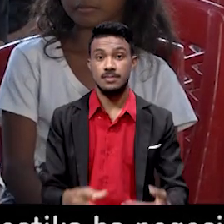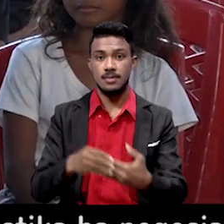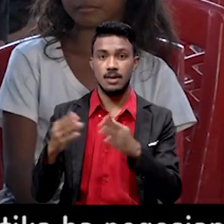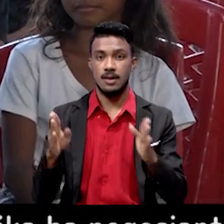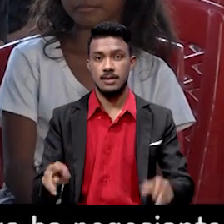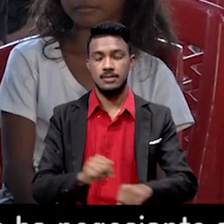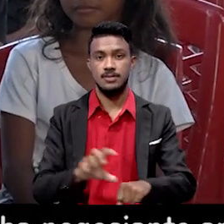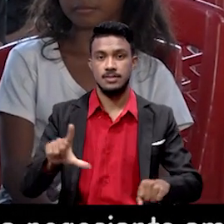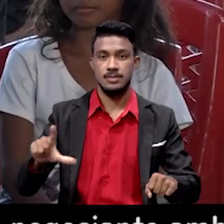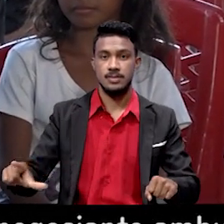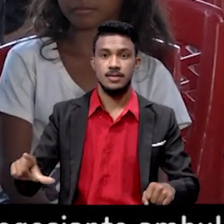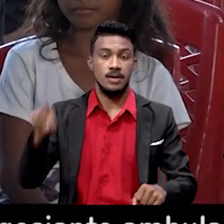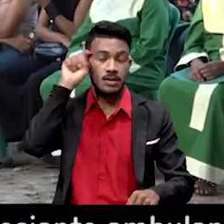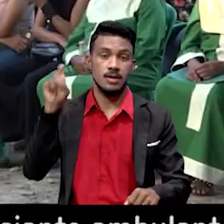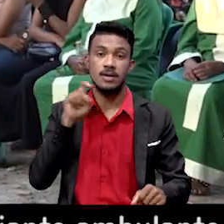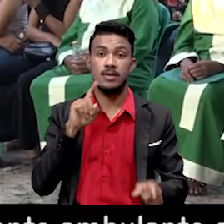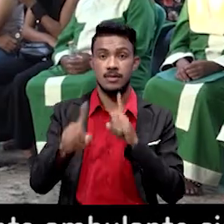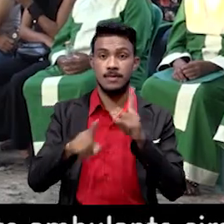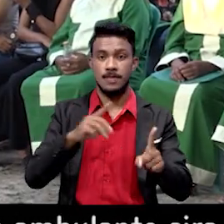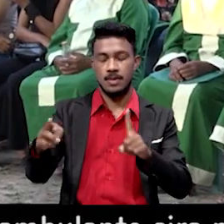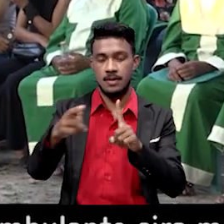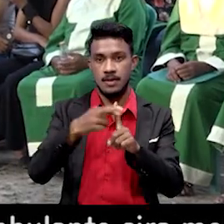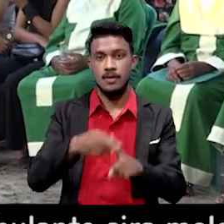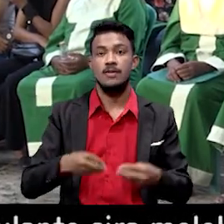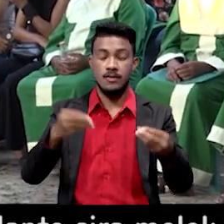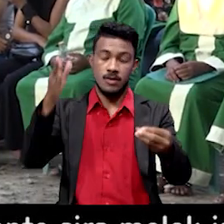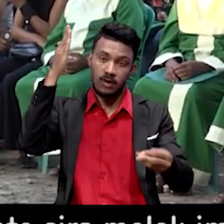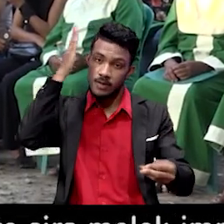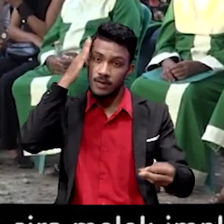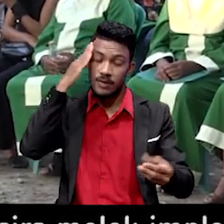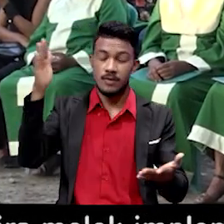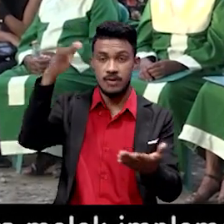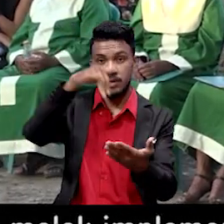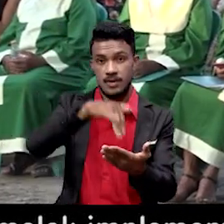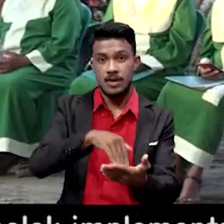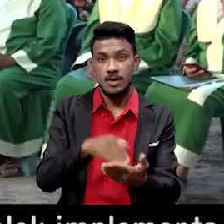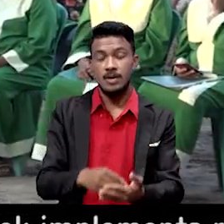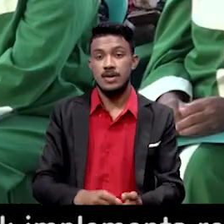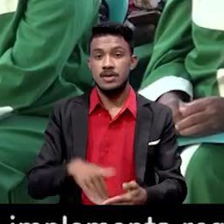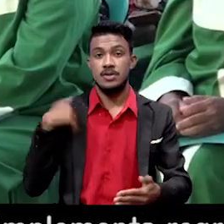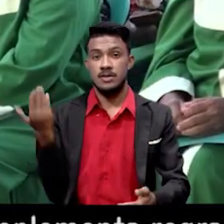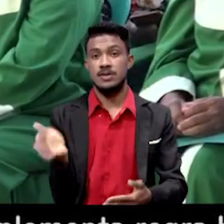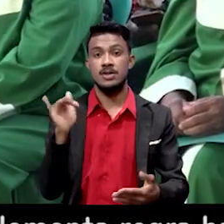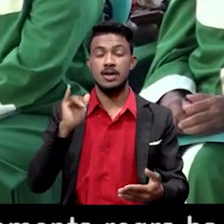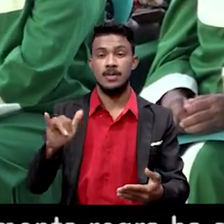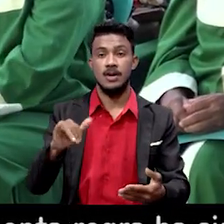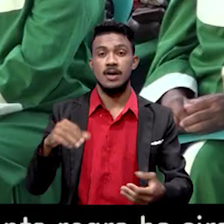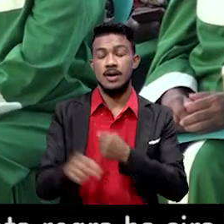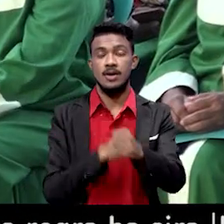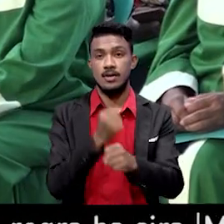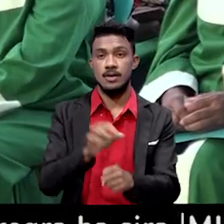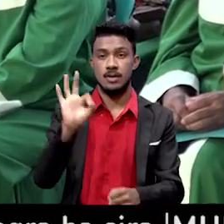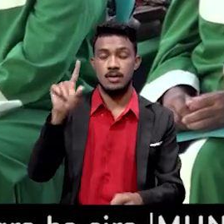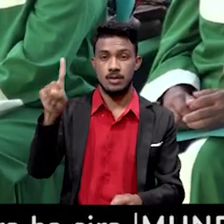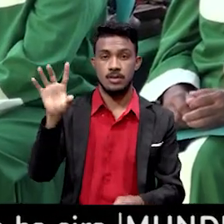Kaira Lasanan Gusmaung ateten monumentu ne atu fohanoin fila fali bajera sangfun sira kona ba akontesementu ne be akontese ia tinan rihung ida atu sia sia